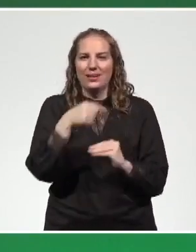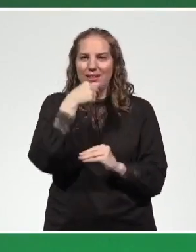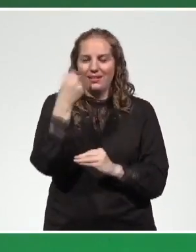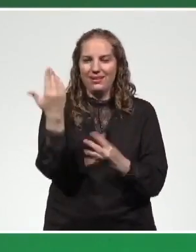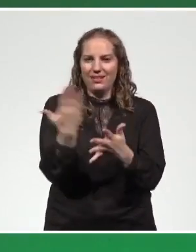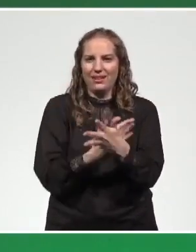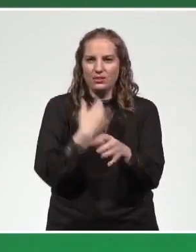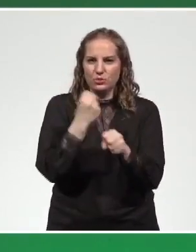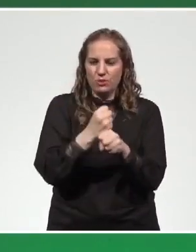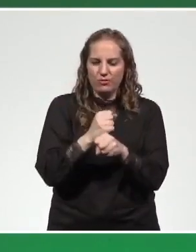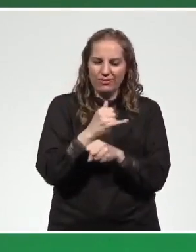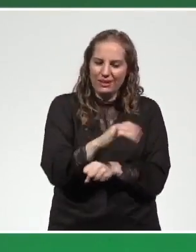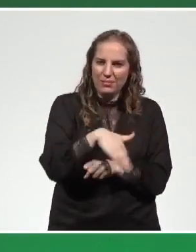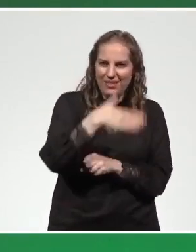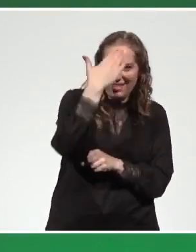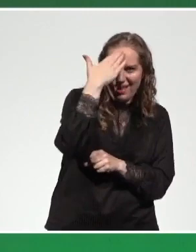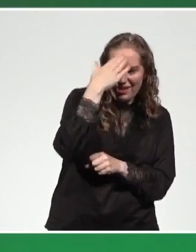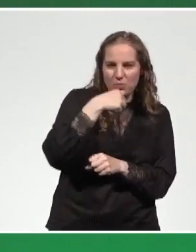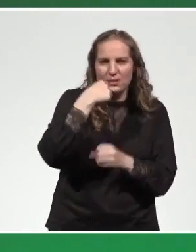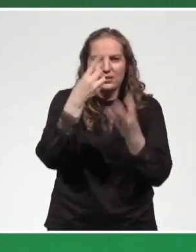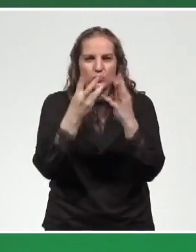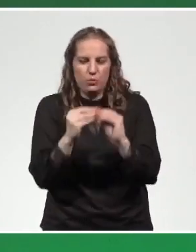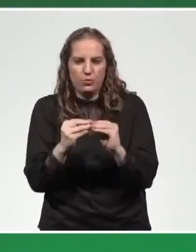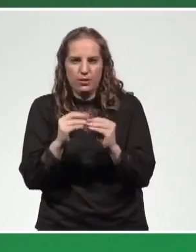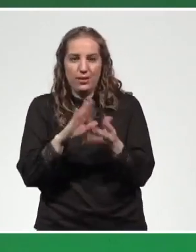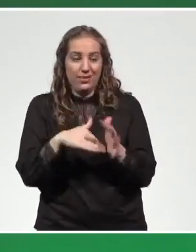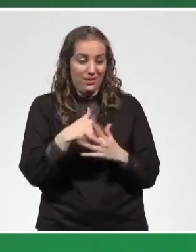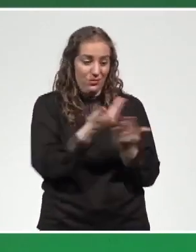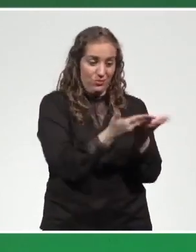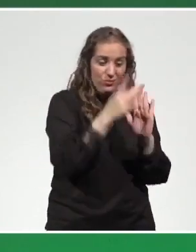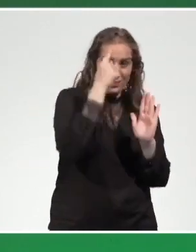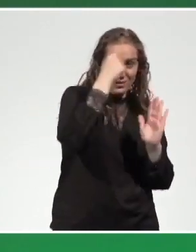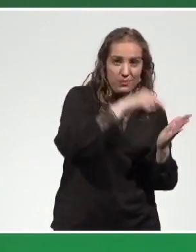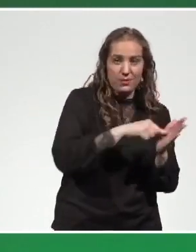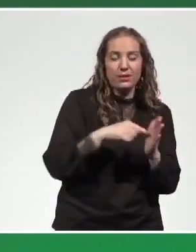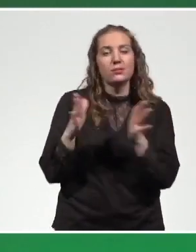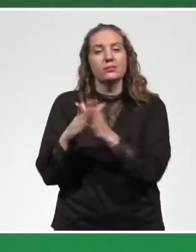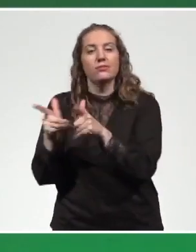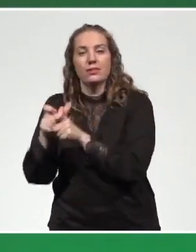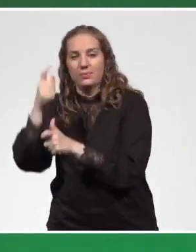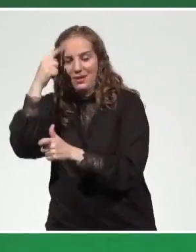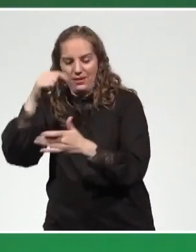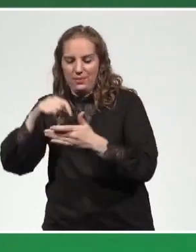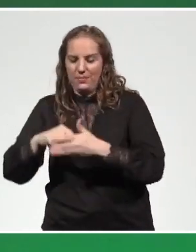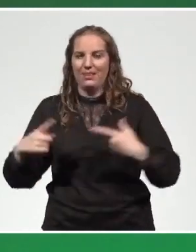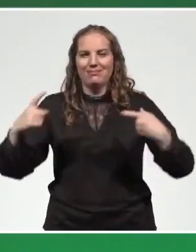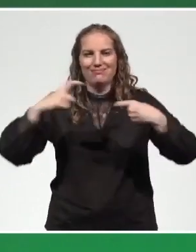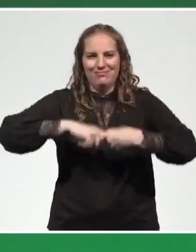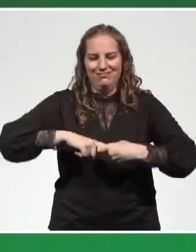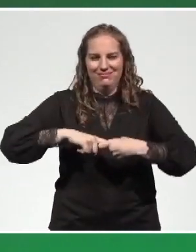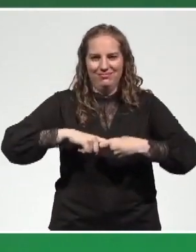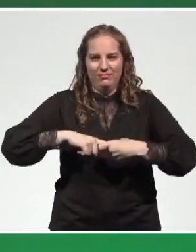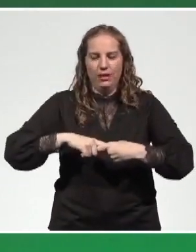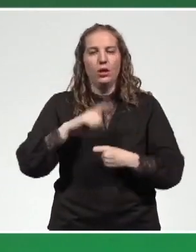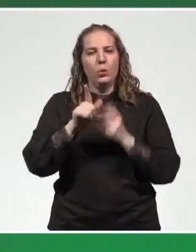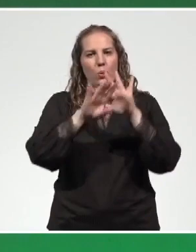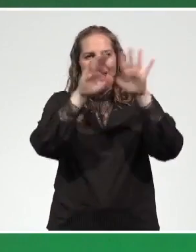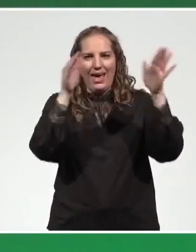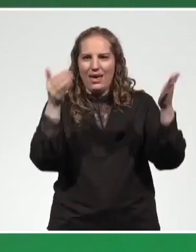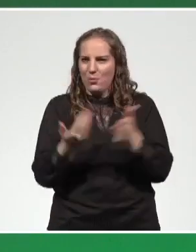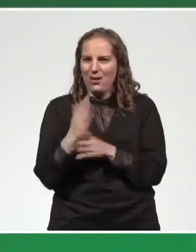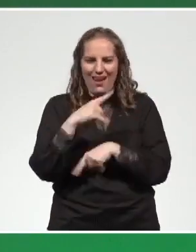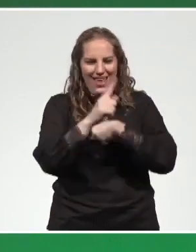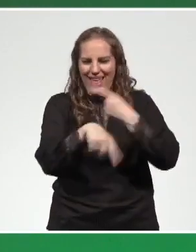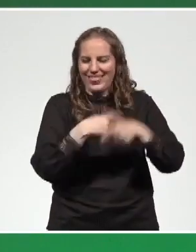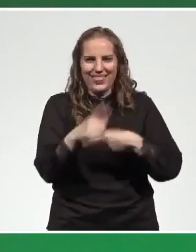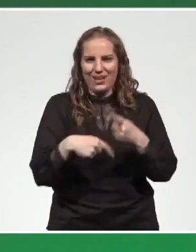þekkingu og nýsköpun og þannig fara saman umhverfismarkmið og samfélagsmarkmið. Auðlindir jarðar eru nefnilega takmarkaðar